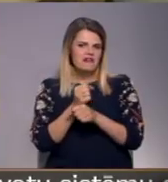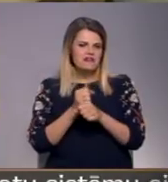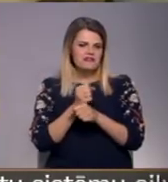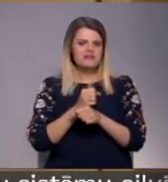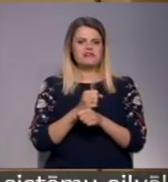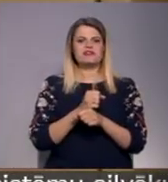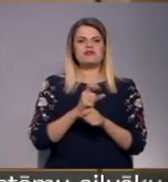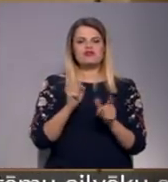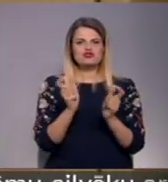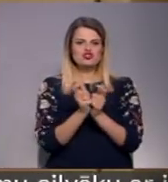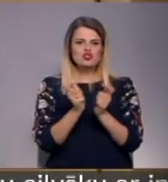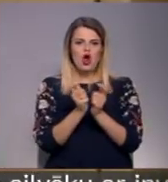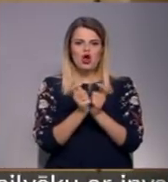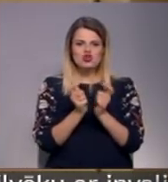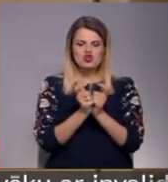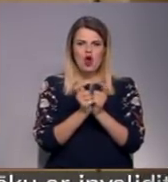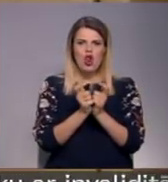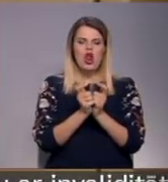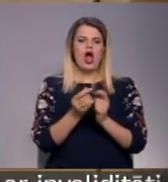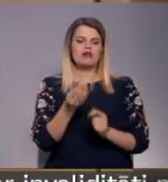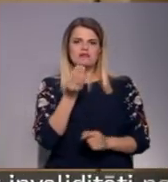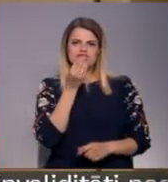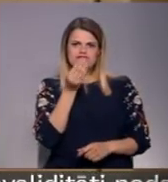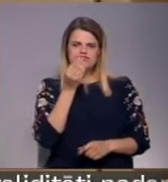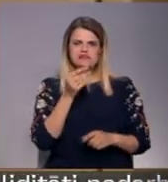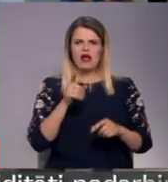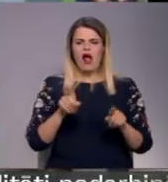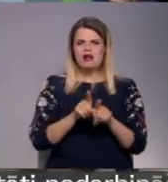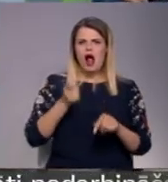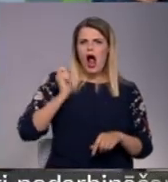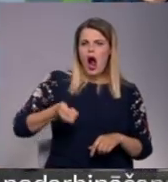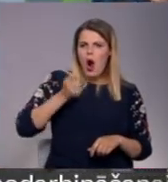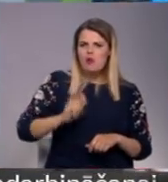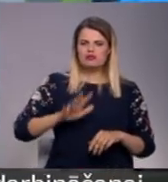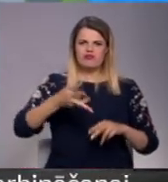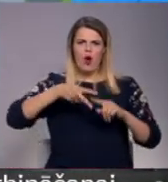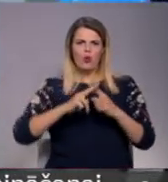vietas veidoto šokolādi zobratu uzgriežņu vai āmuru formā.